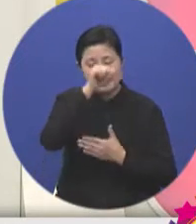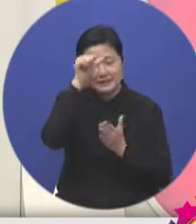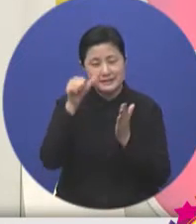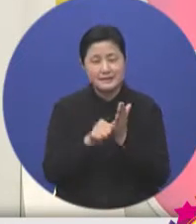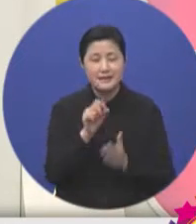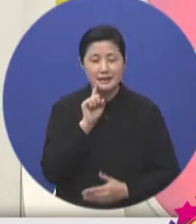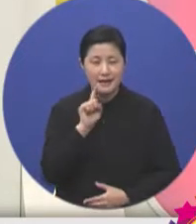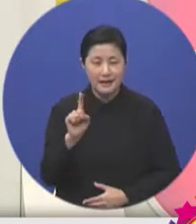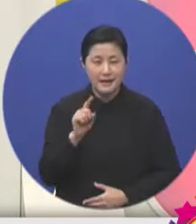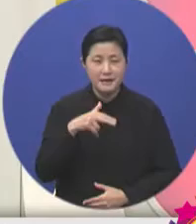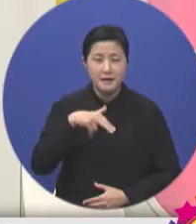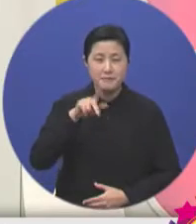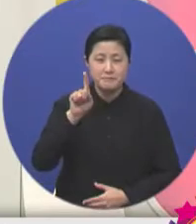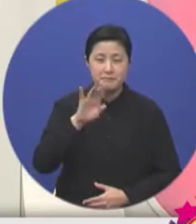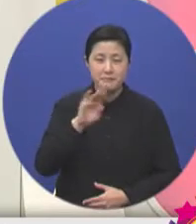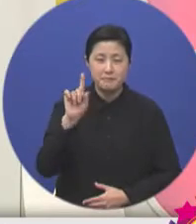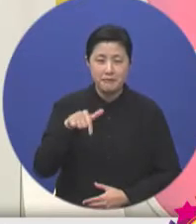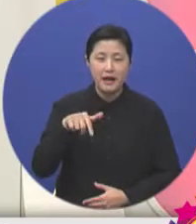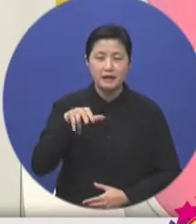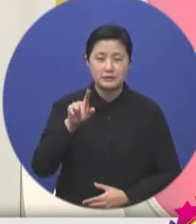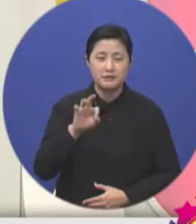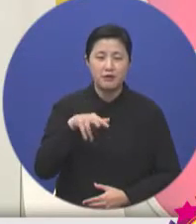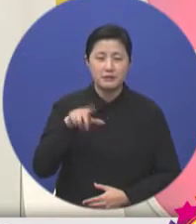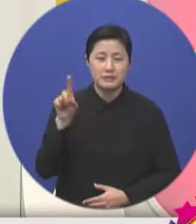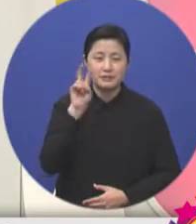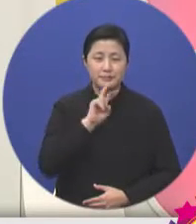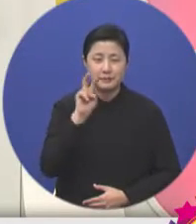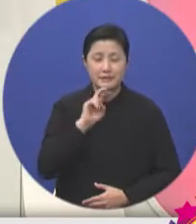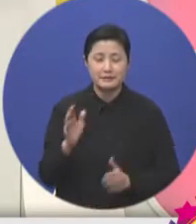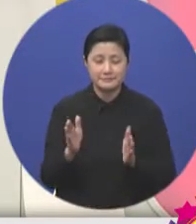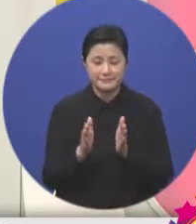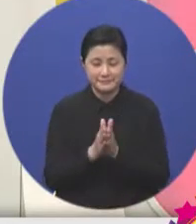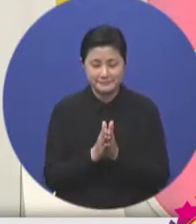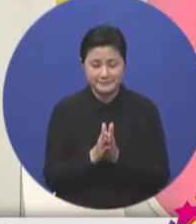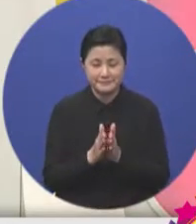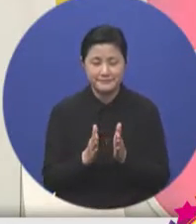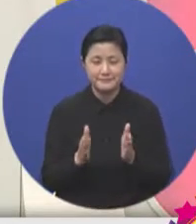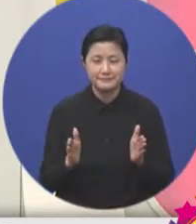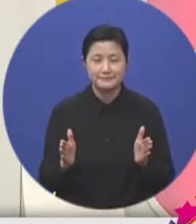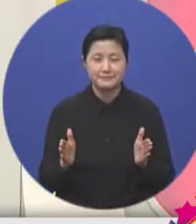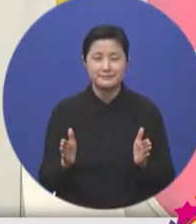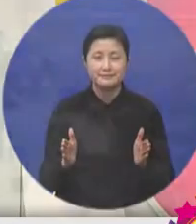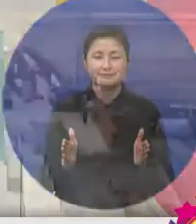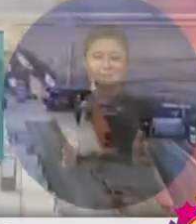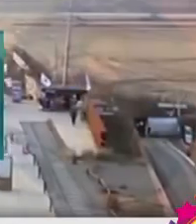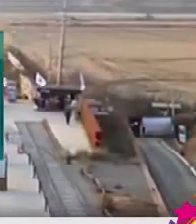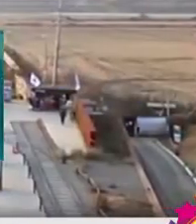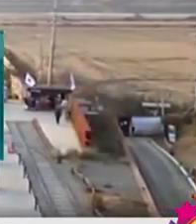인생아 우리 박전장 박정장님께서 불러주십니다. 자, 인생아.